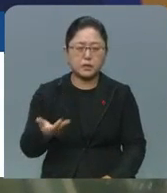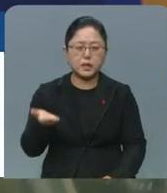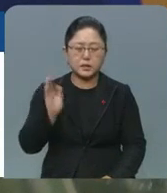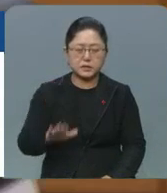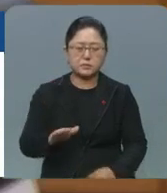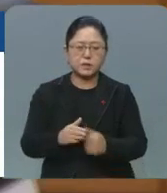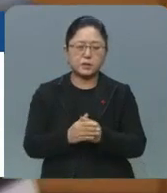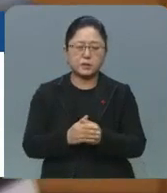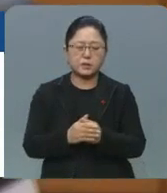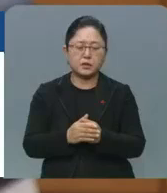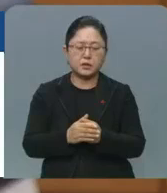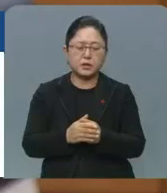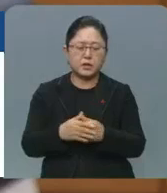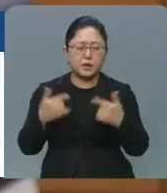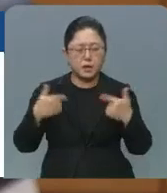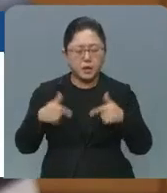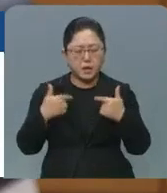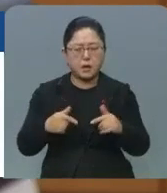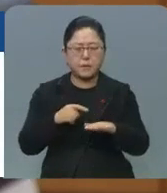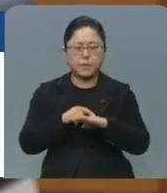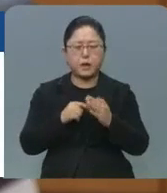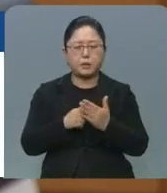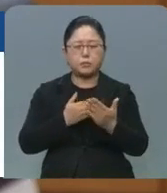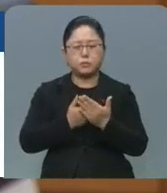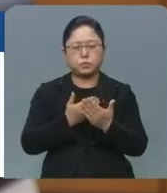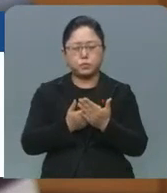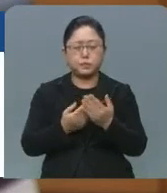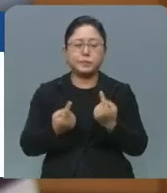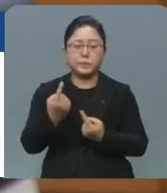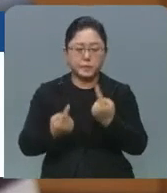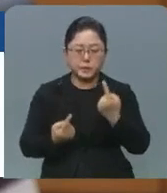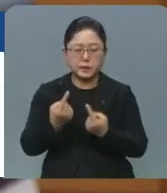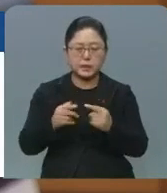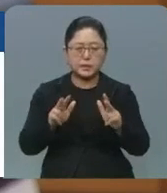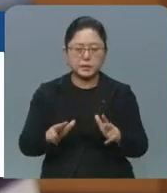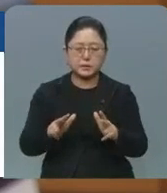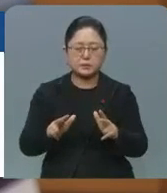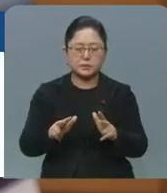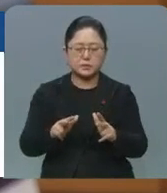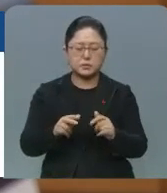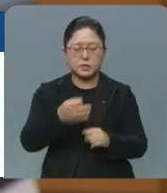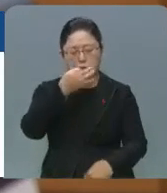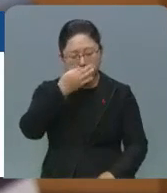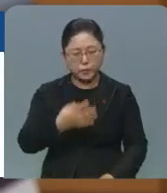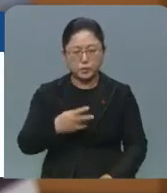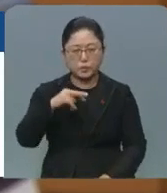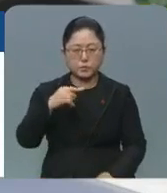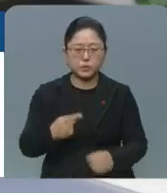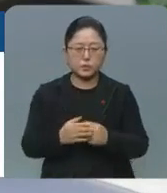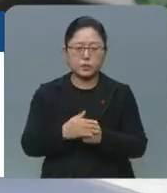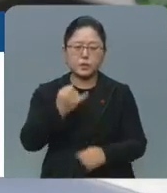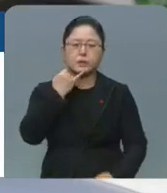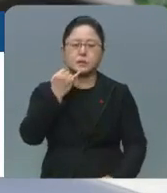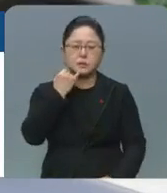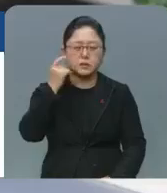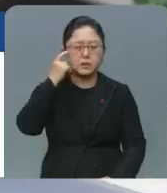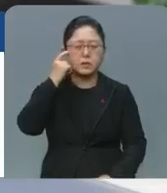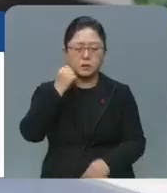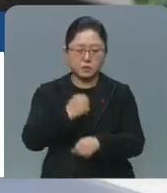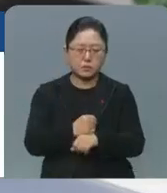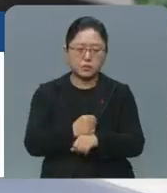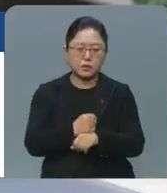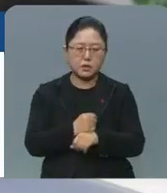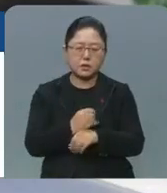근데 이게 매번 마음 졸이는 것보다는 그냥 지금 좀 무리하는 것이 더 나을 듯 싶기도